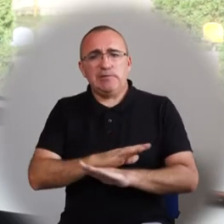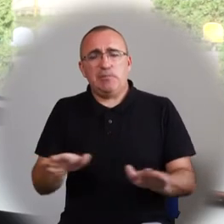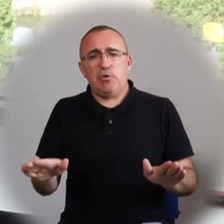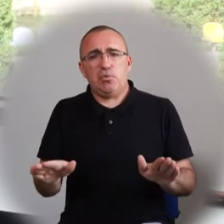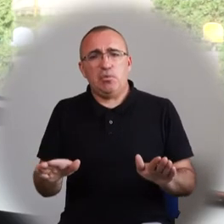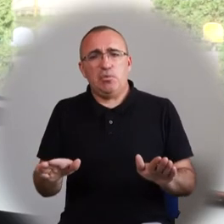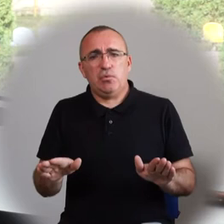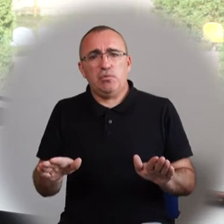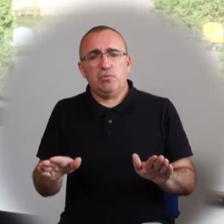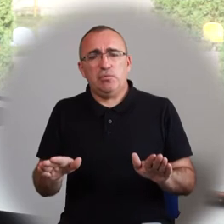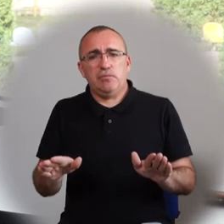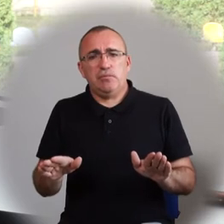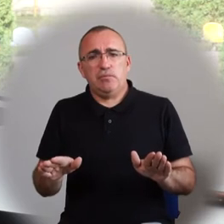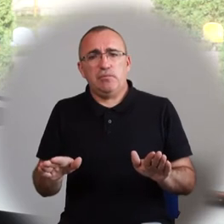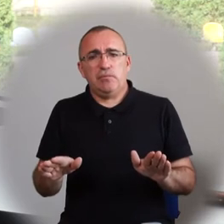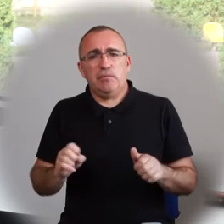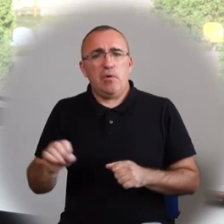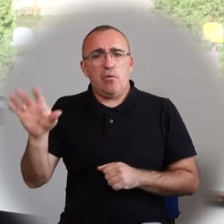не змінюючи